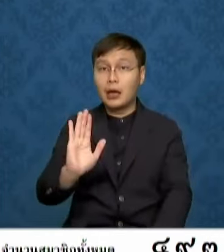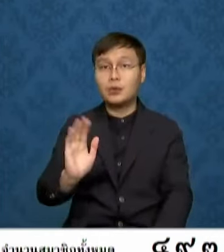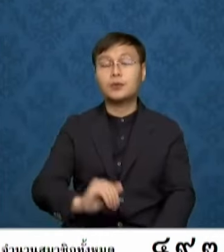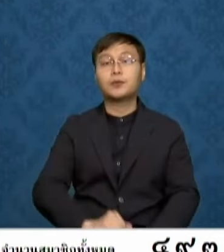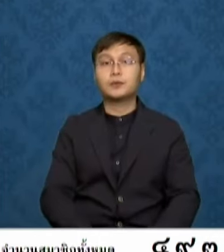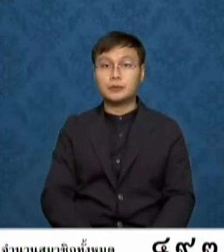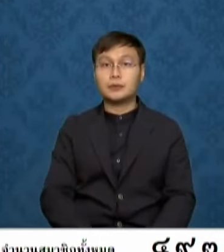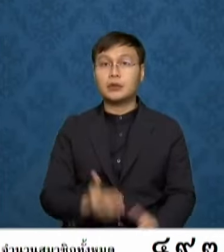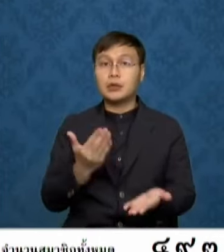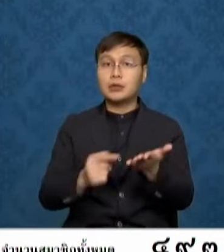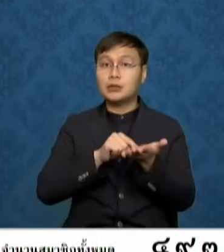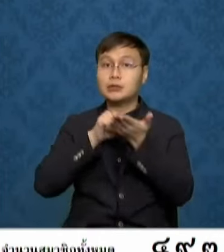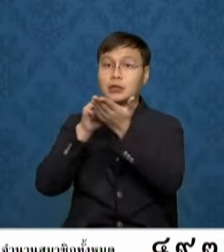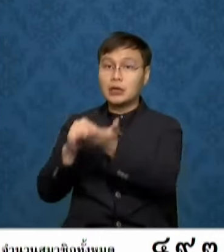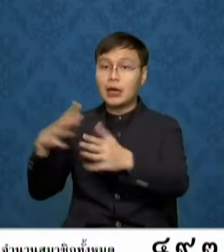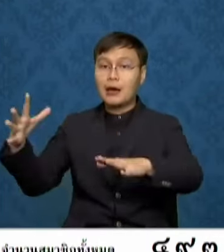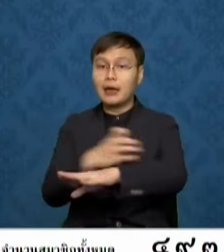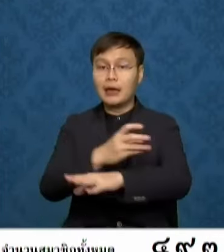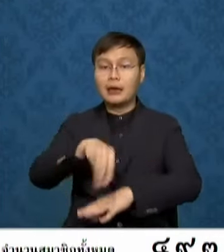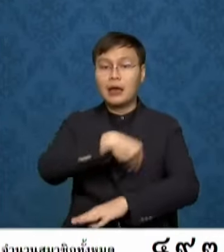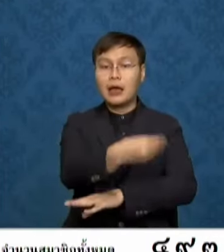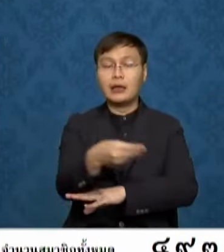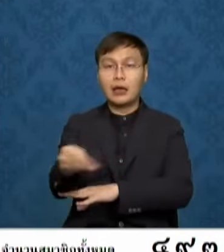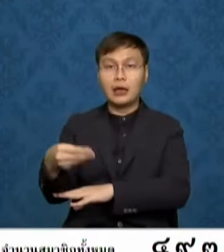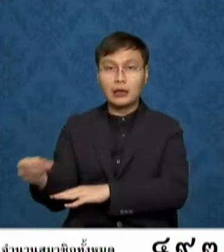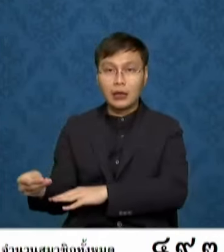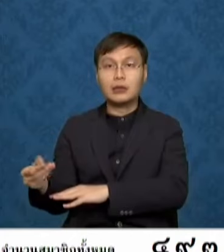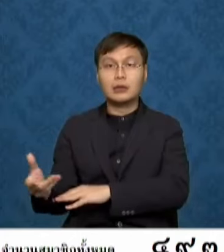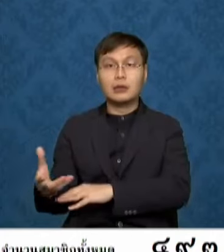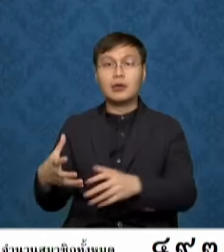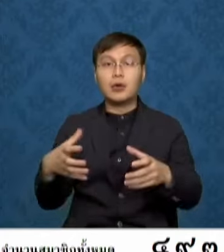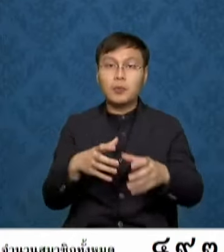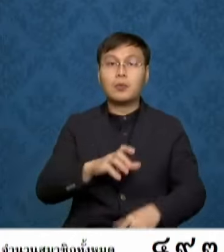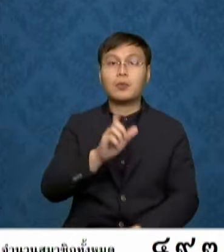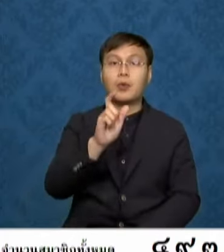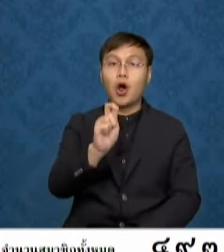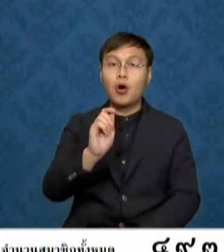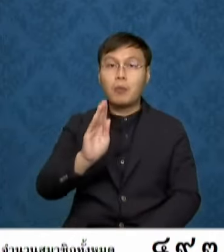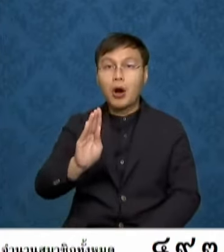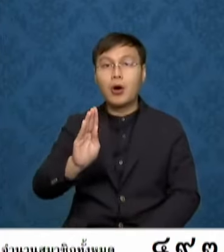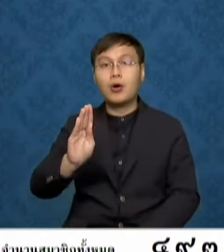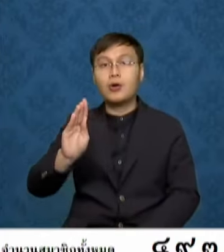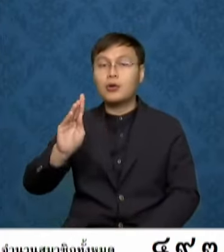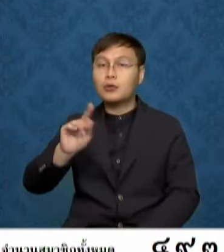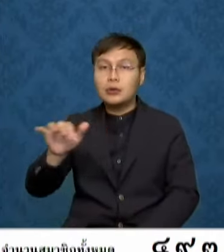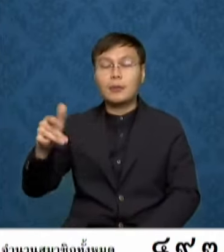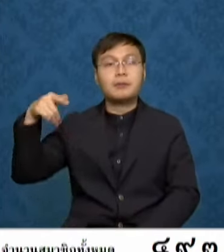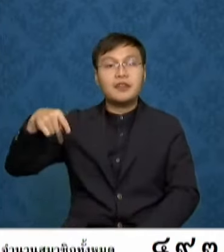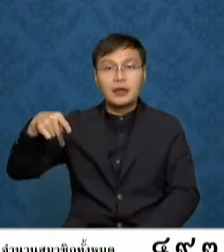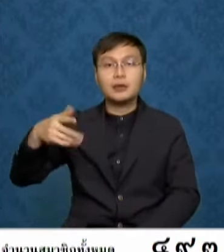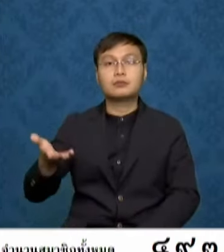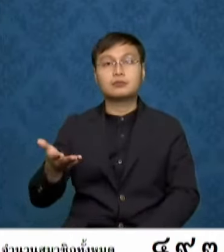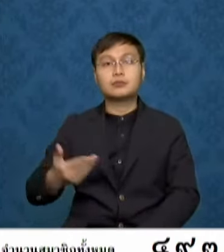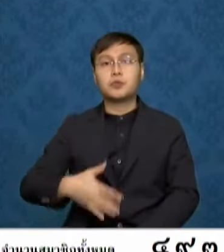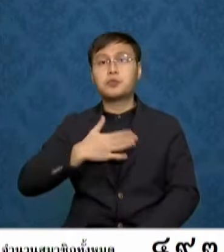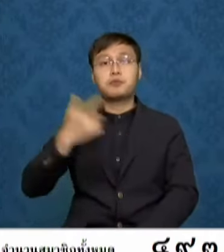เสนอเรื่องของการกระจายอำนาจอย่างอกกององค์กรปกครองส่วนท้องถิ่นรูปแบบพิเศษท่านธานครับผมไม่ได้เก่งกาจมาจากไหน